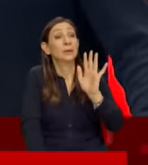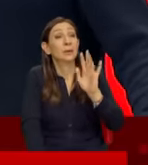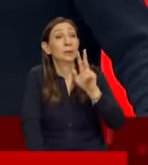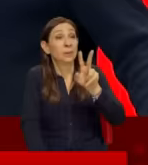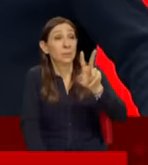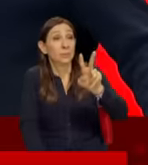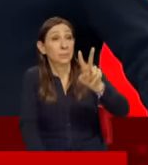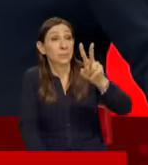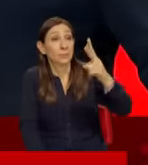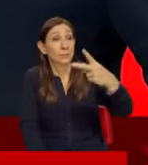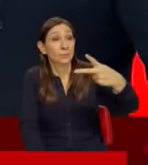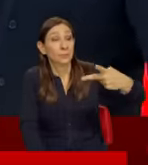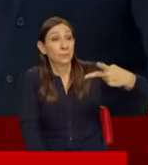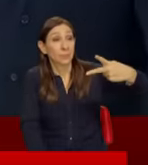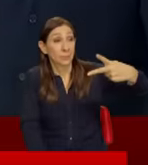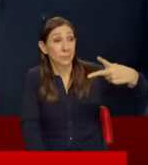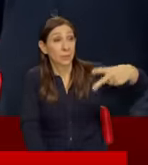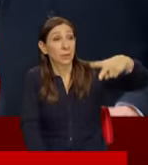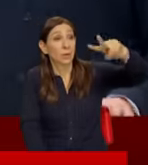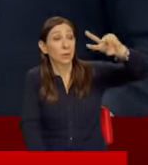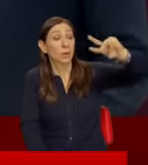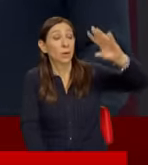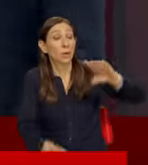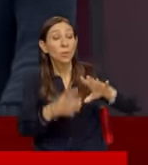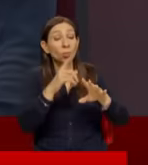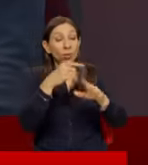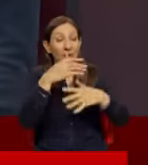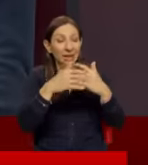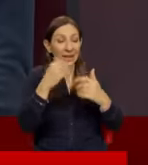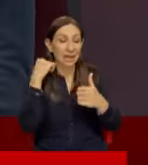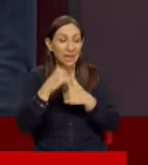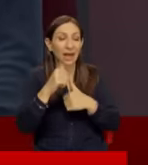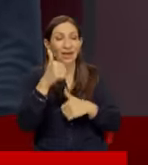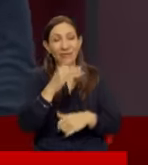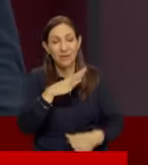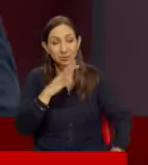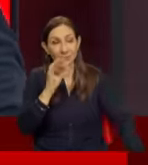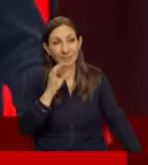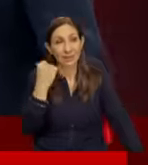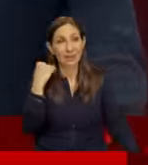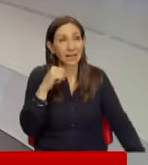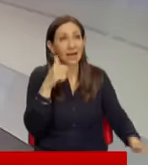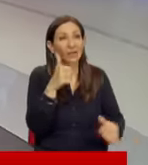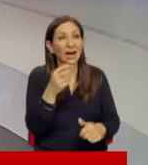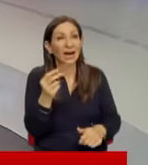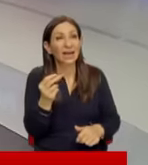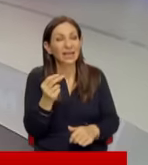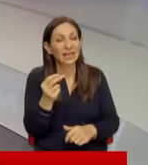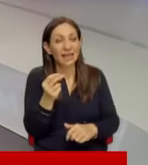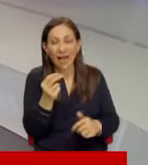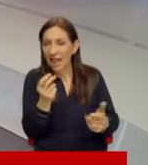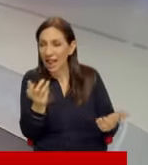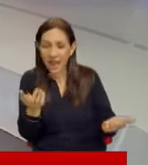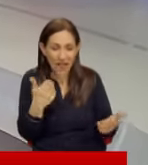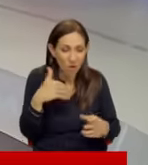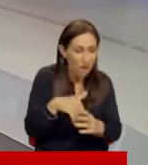yerime. CHP'de de çok ciddi bir güçlenme var. Denklemde yine Yeniden Refah Partisi var. Evet, değil mi? Yani Yeniden Refah kaçabilenin